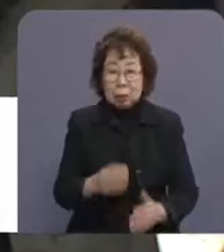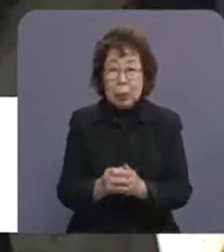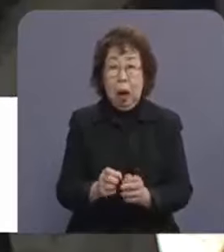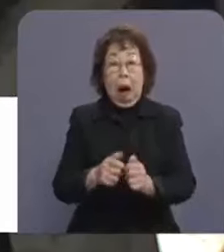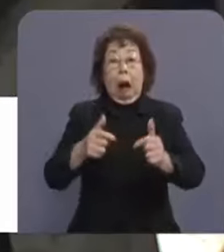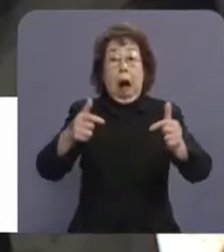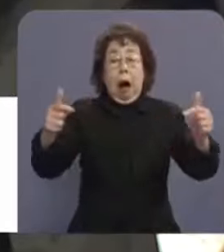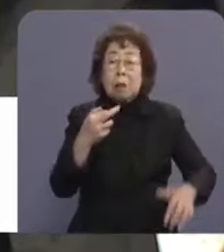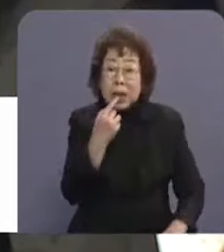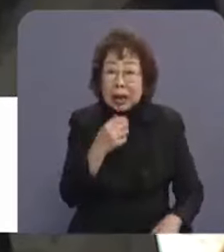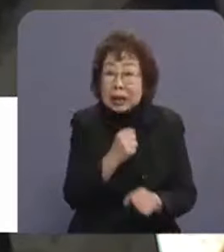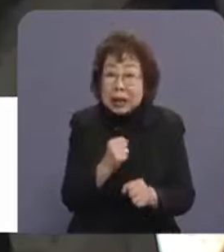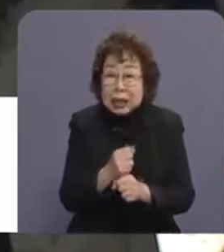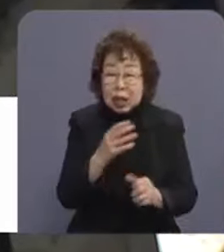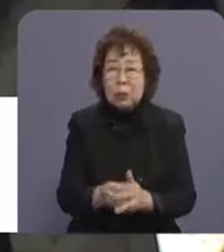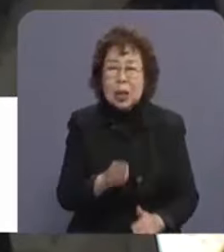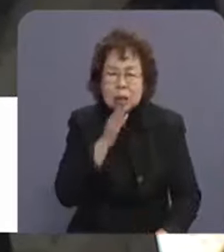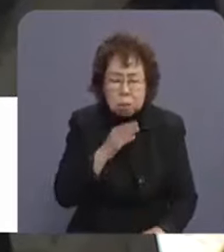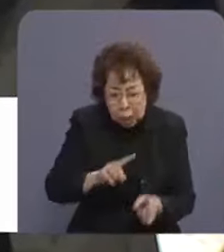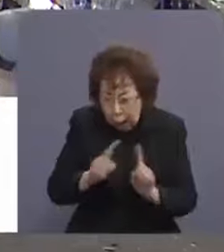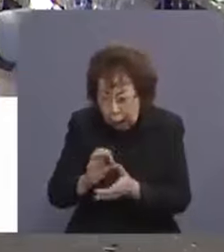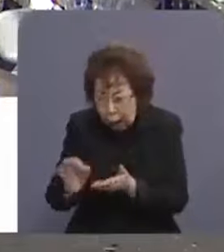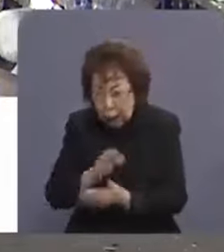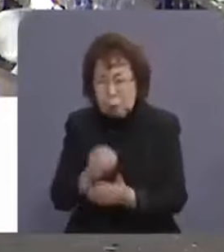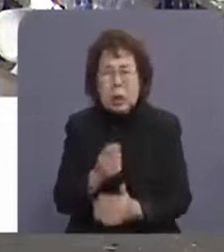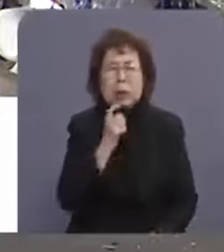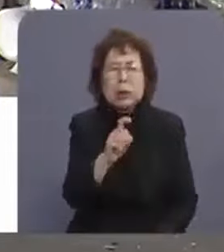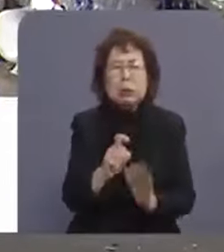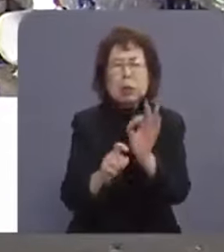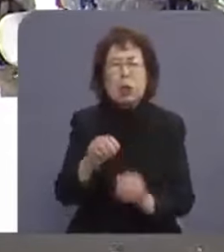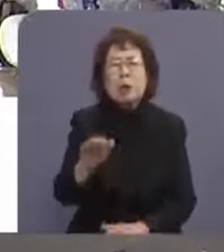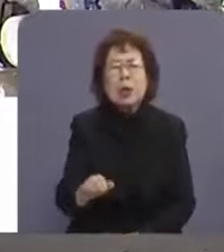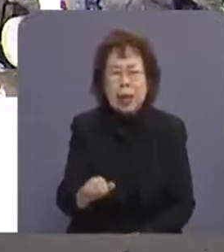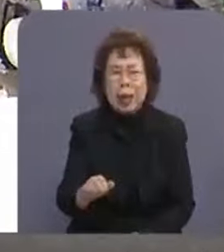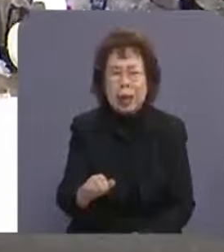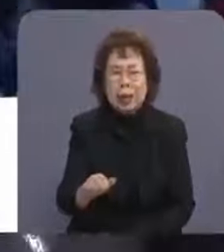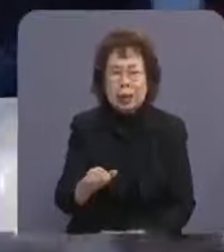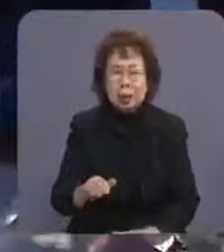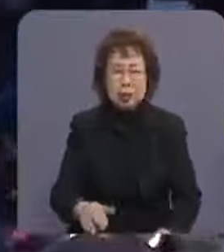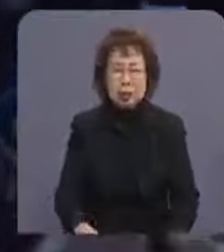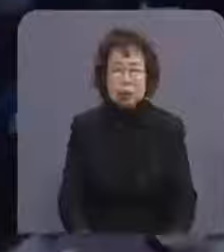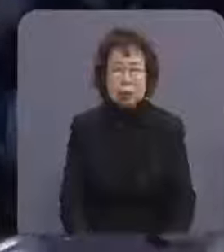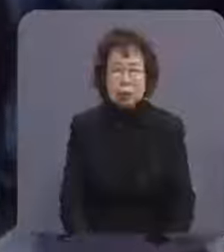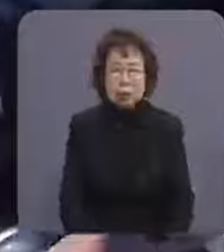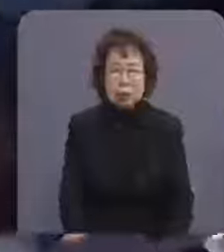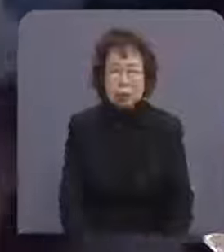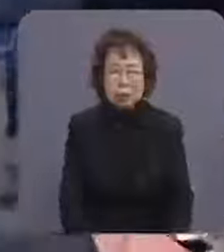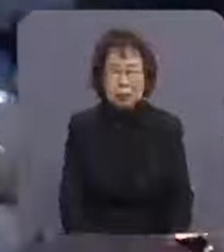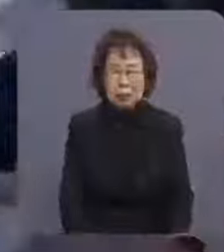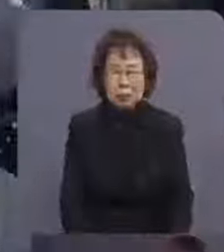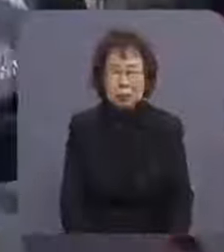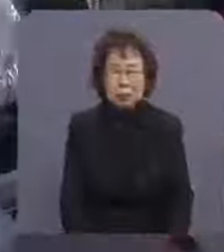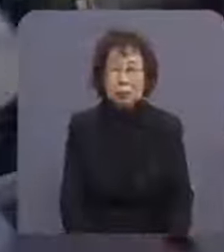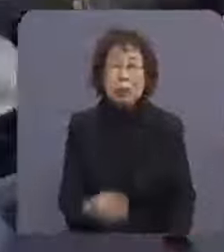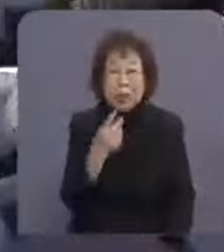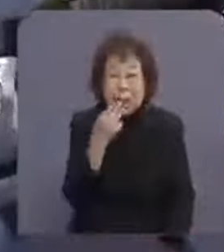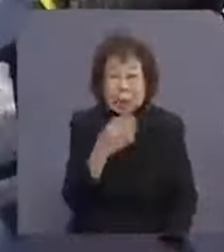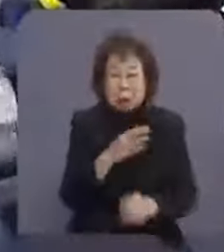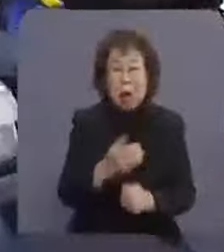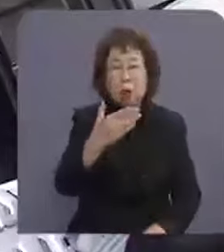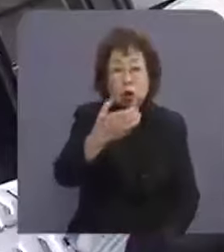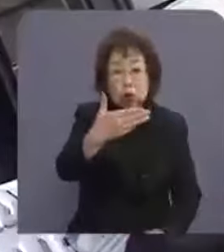발생되는 플라스틱 중에서 재활용되는 비율이 10%도 채되지 않는다는게 지금까지 알 내용이죠 플라스틱의